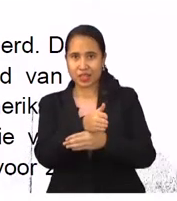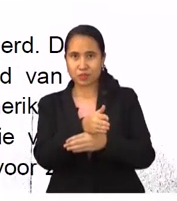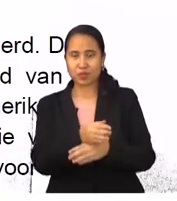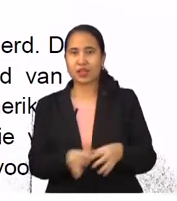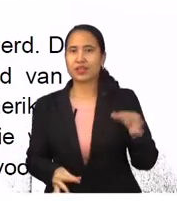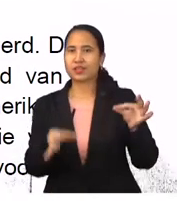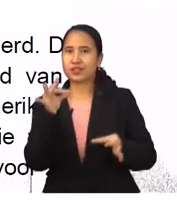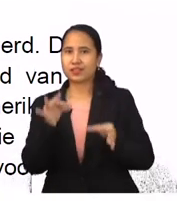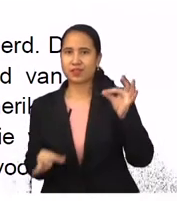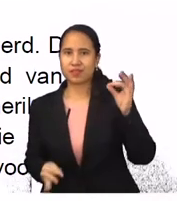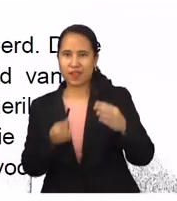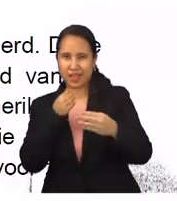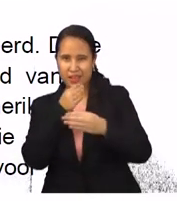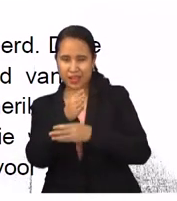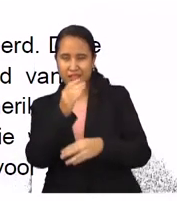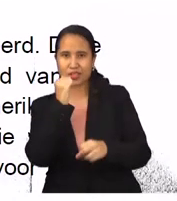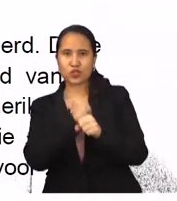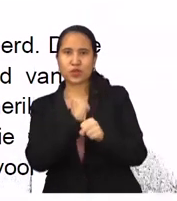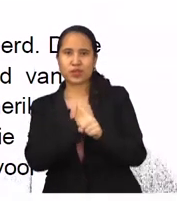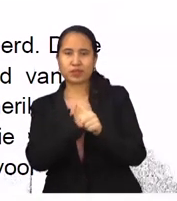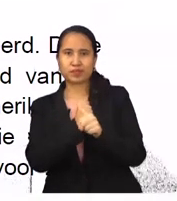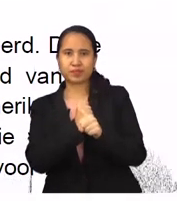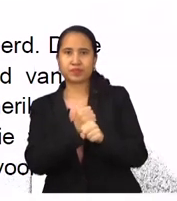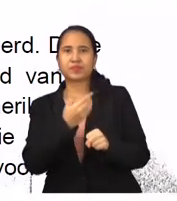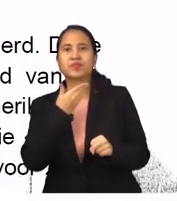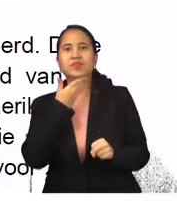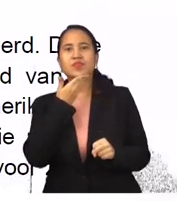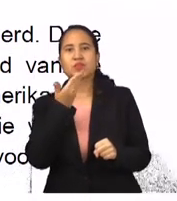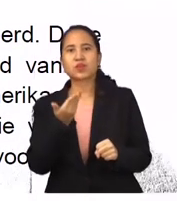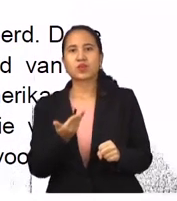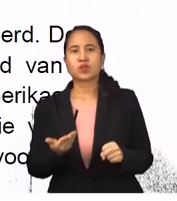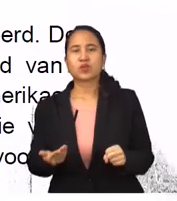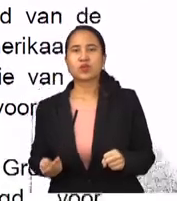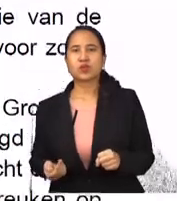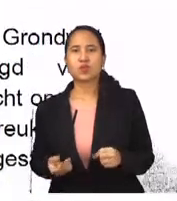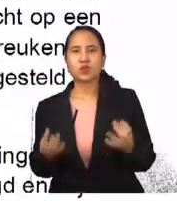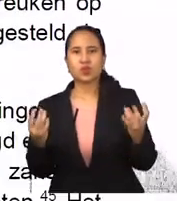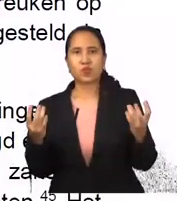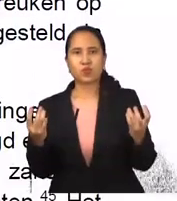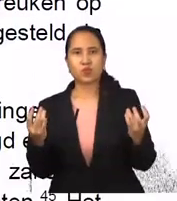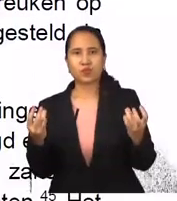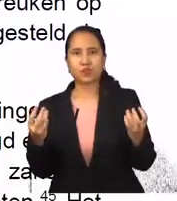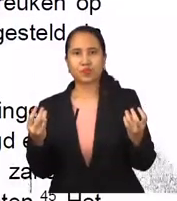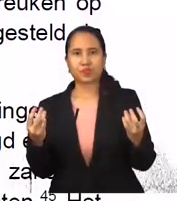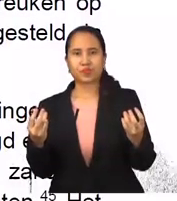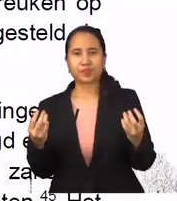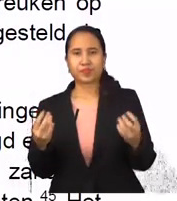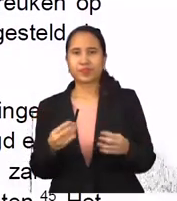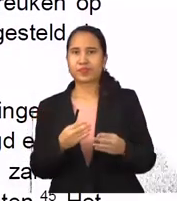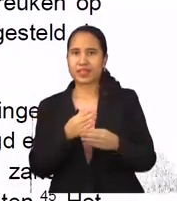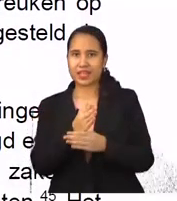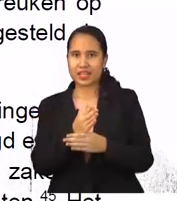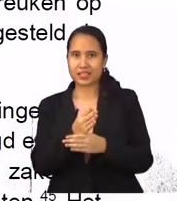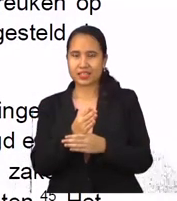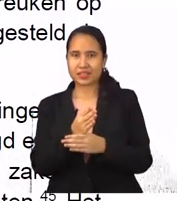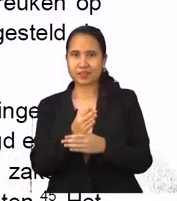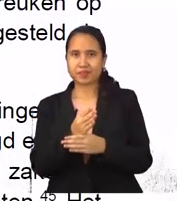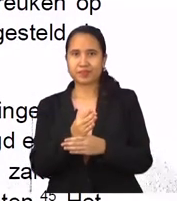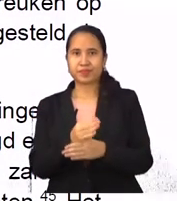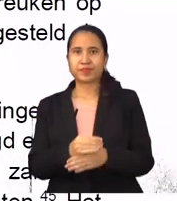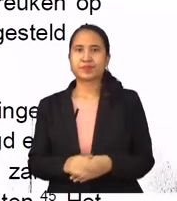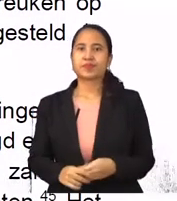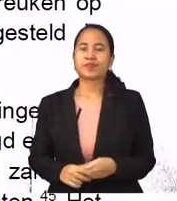van rechtstreeks werkend. De vraag in hoeverre een verdragsbepaling rechtstreekse werking toekomt in de zin van de